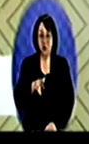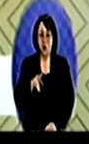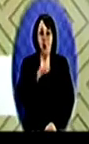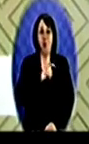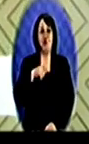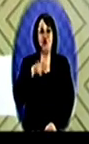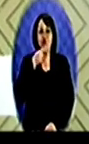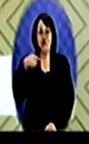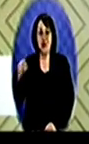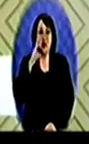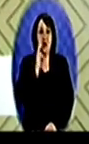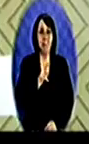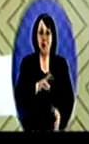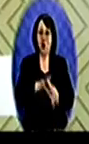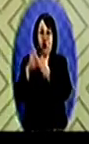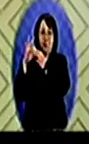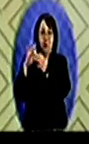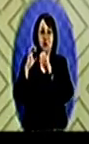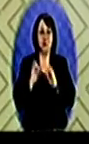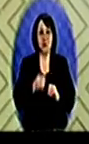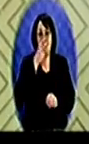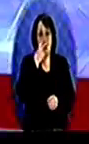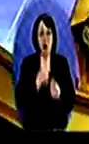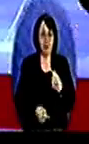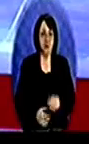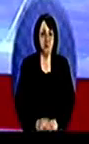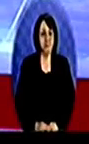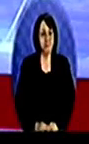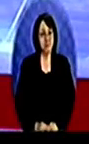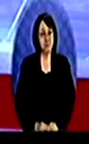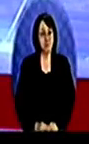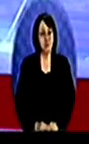компани болсон гэдгийг харуулж байна. Сүүлийн